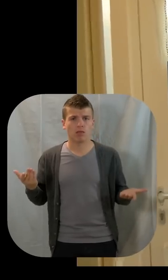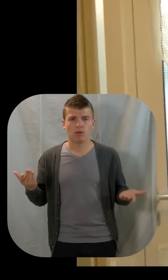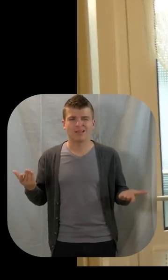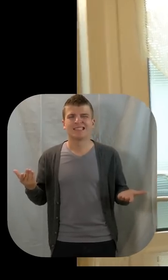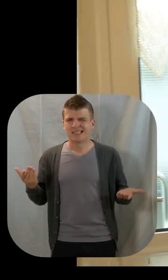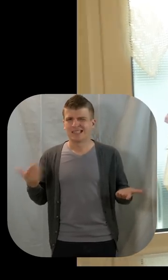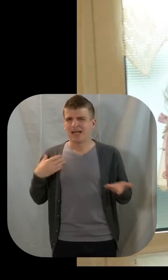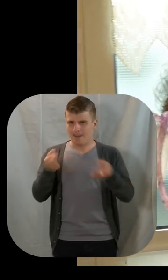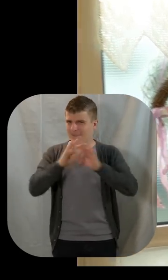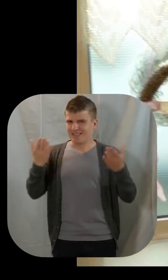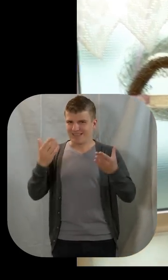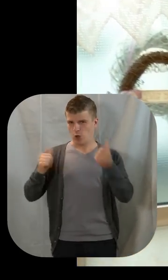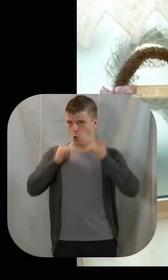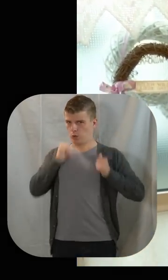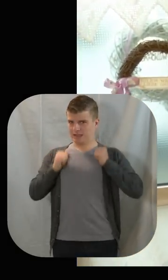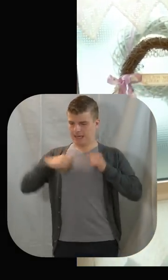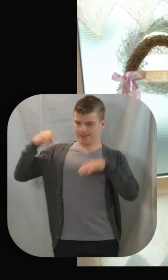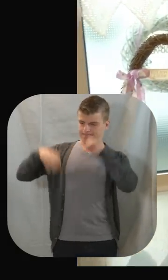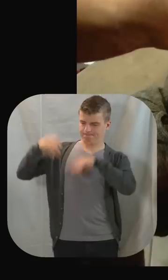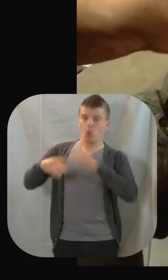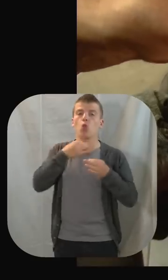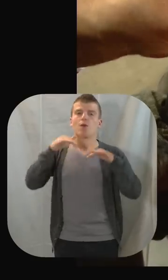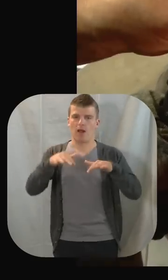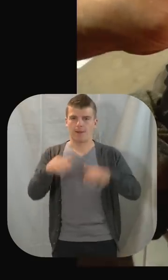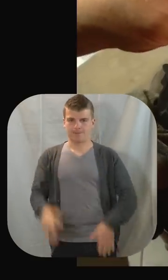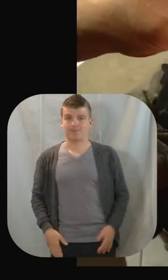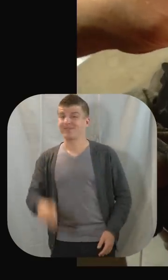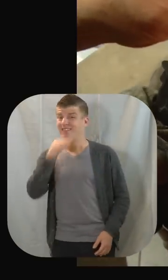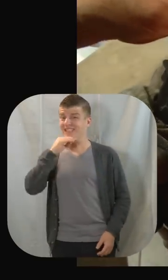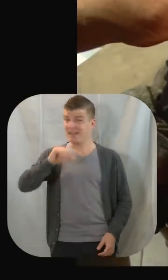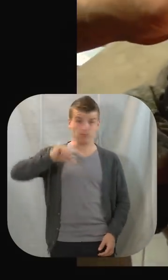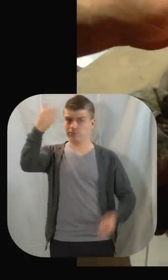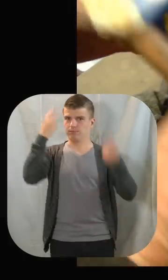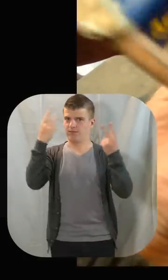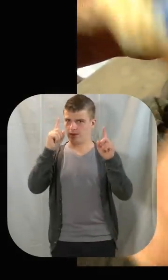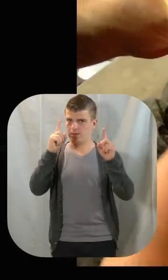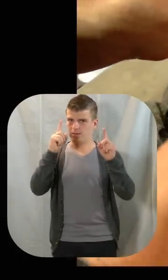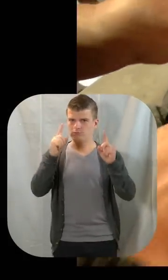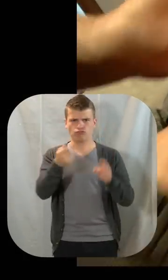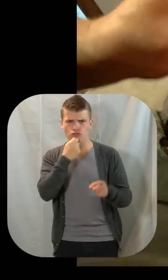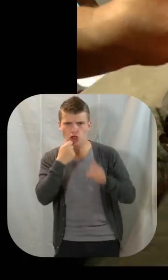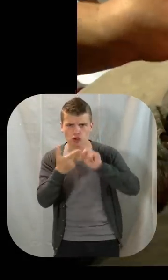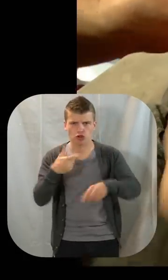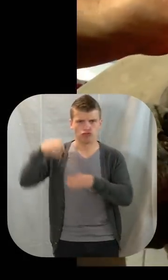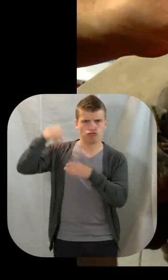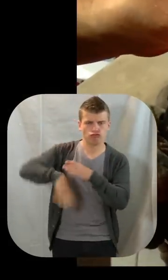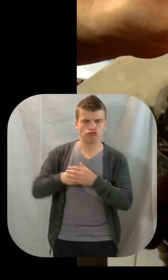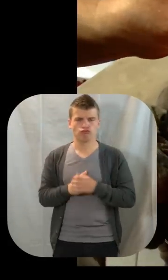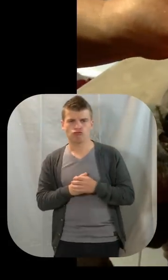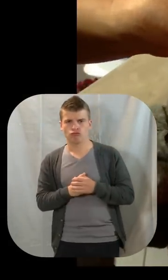besser, ich packe meinen Rucksack für den Notfall. Wasser ist am wichtigsten. Was zum Essen? Logo.